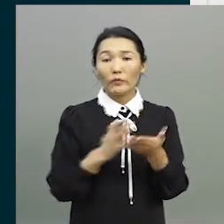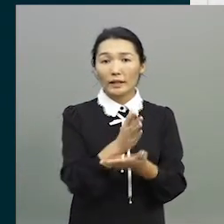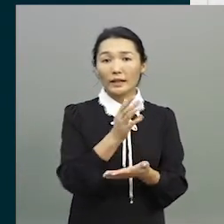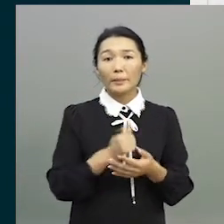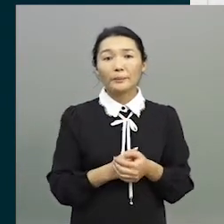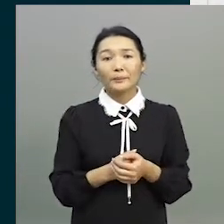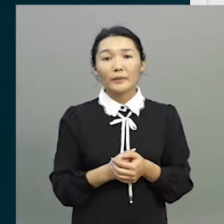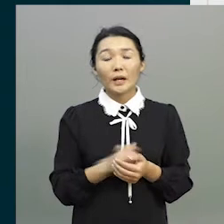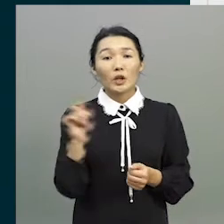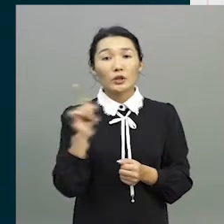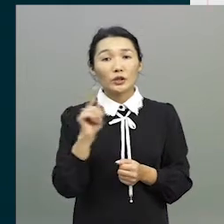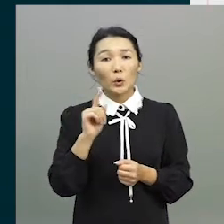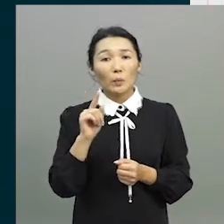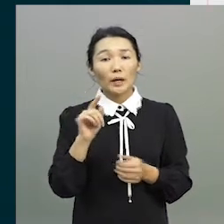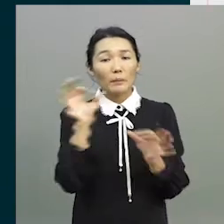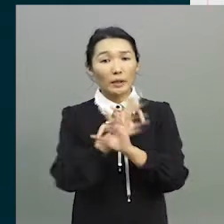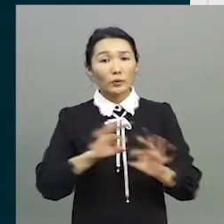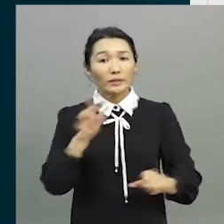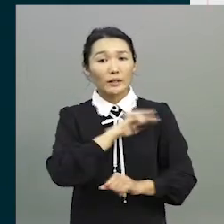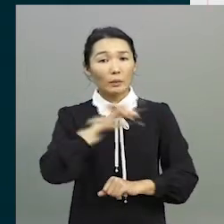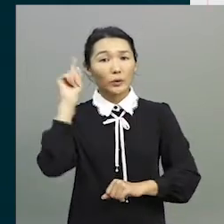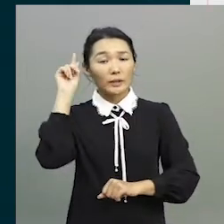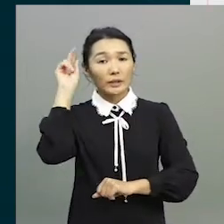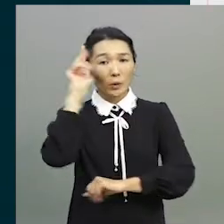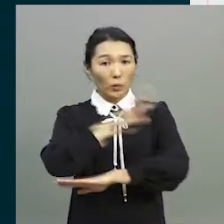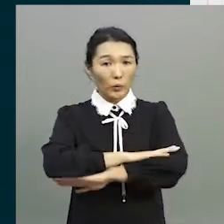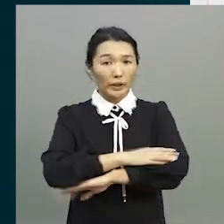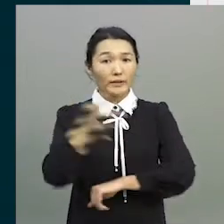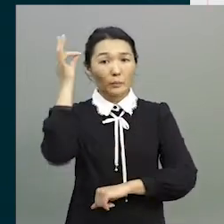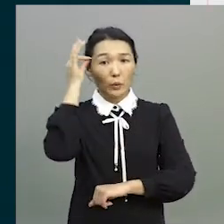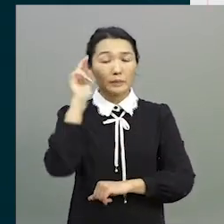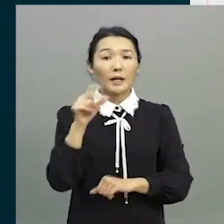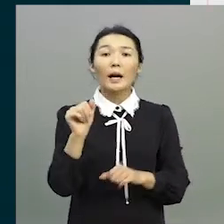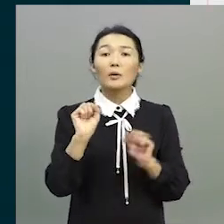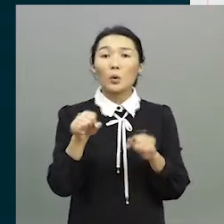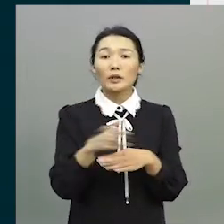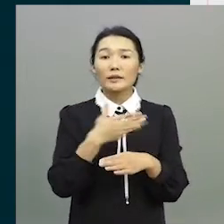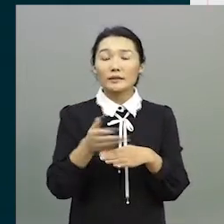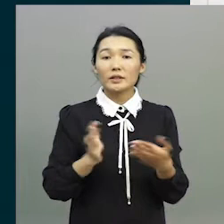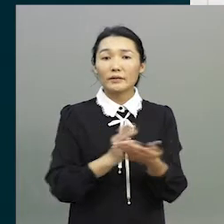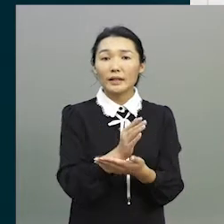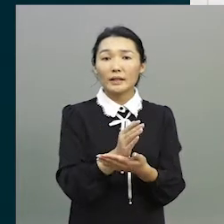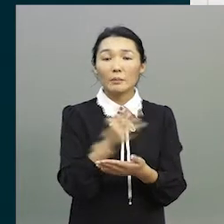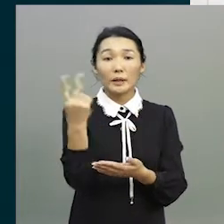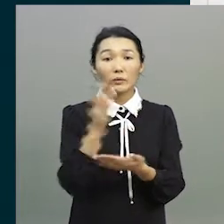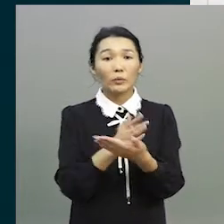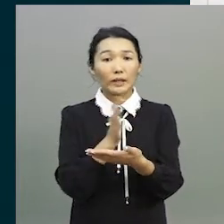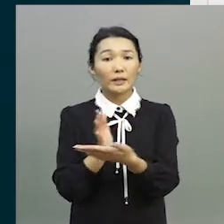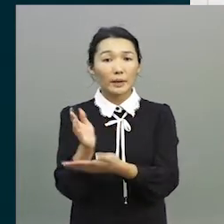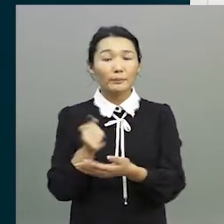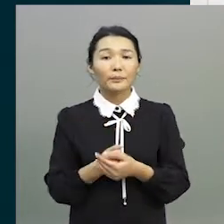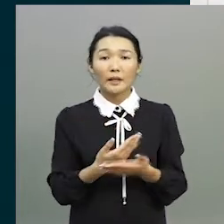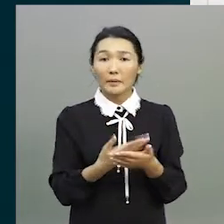для того чтобы продуктивно работать на уроке давайте вспомним как можно разложить вектор по двум не коллинеарны вектором